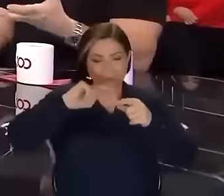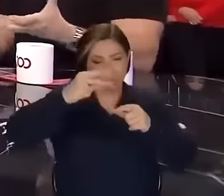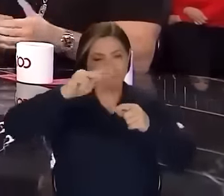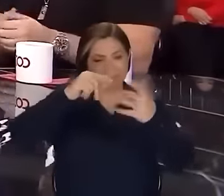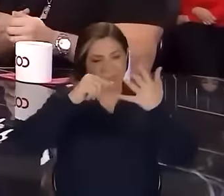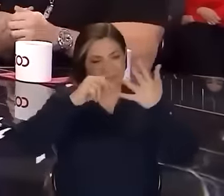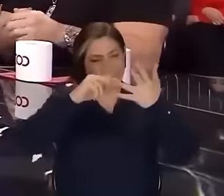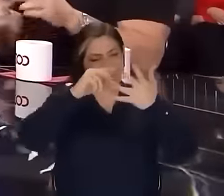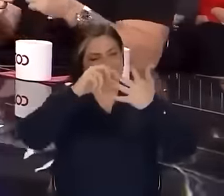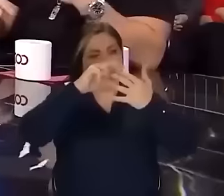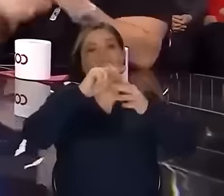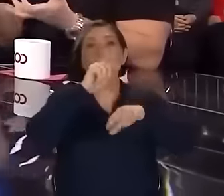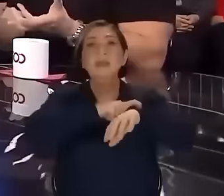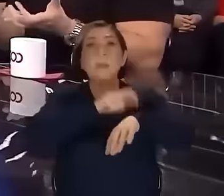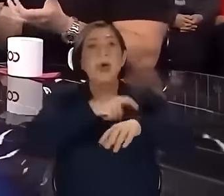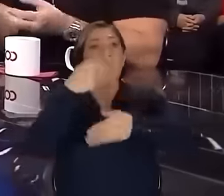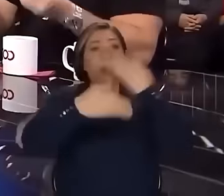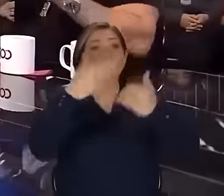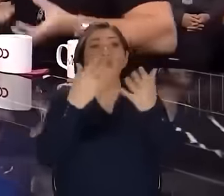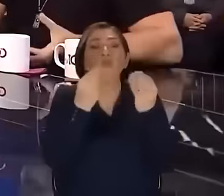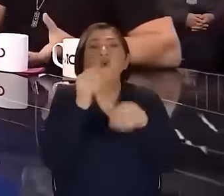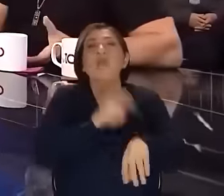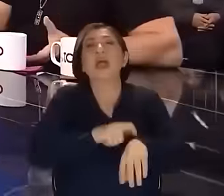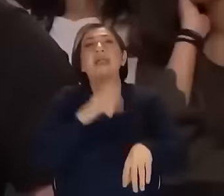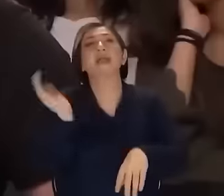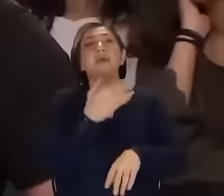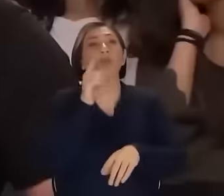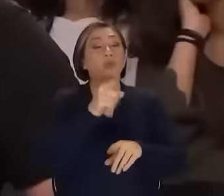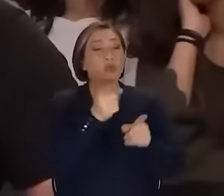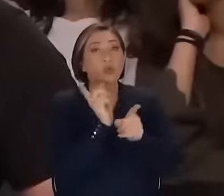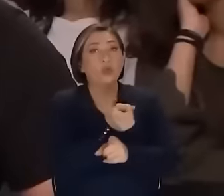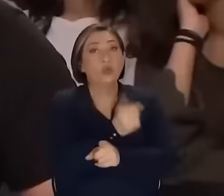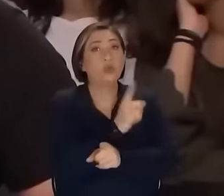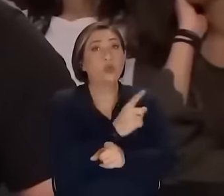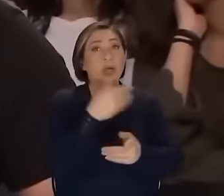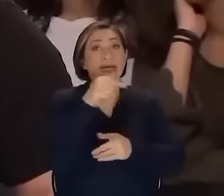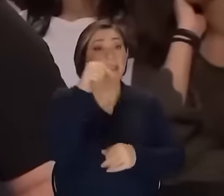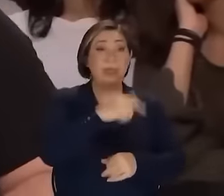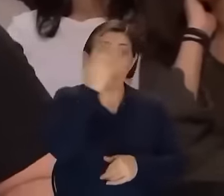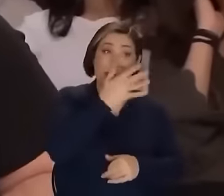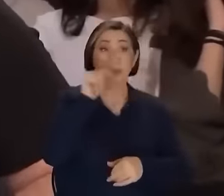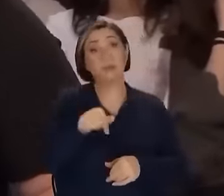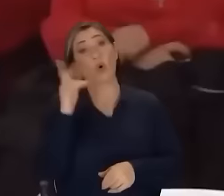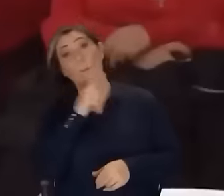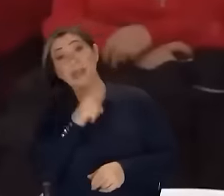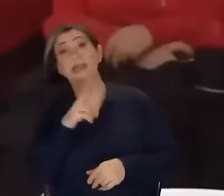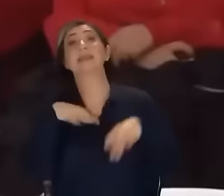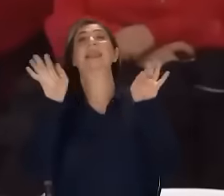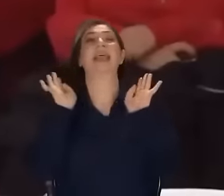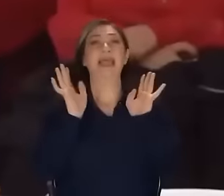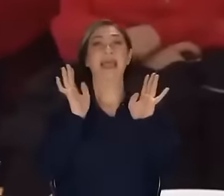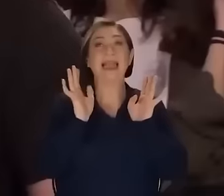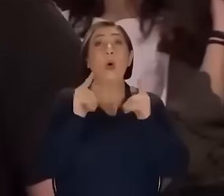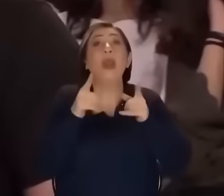anlatmakla çok vakit geçirdim ben. Halbuki bu bir mekanizma tarifi değil. Tür tarifi. Yani şimdi kara, sonra